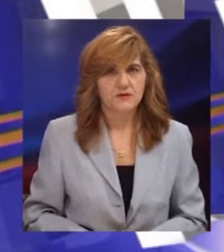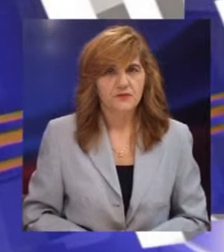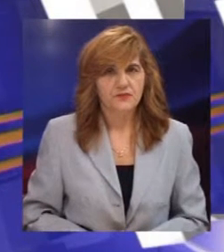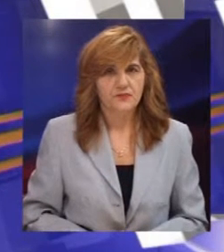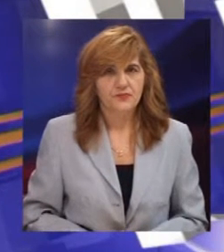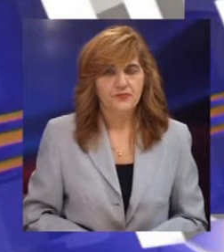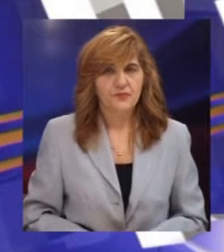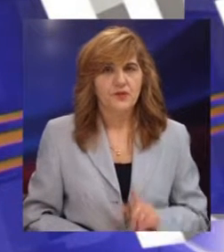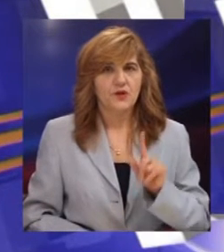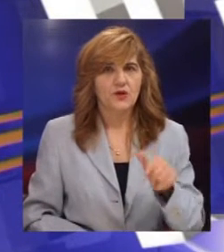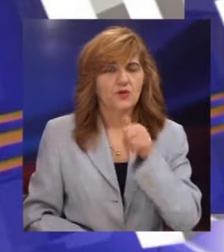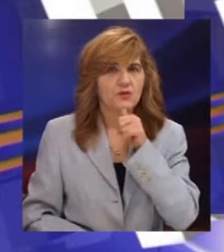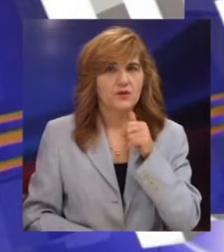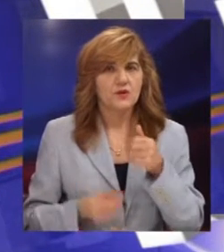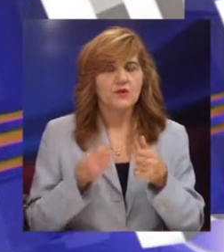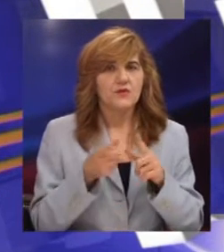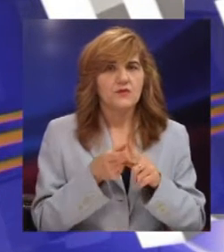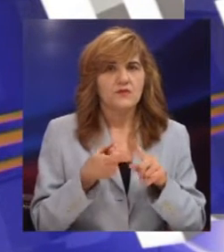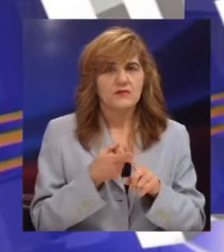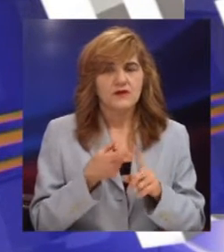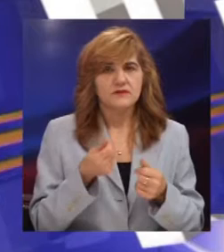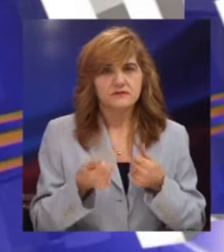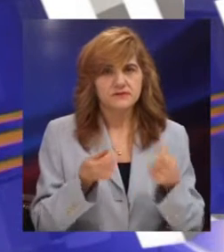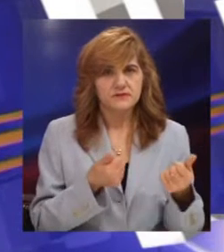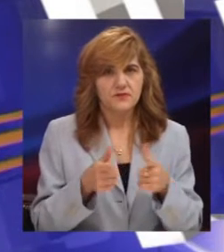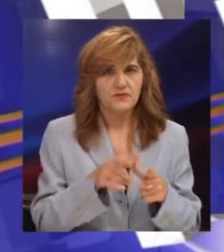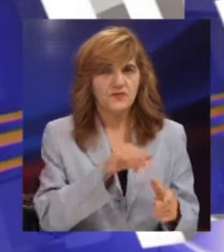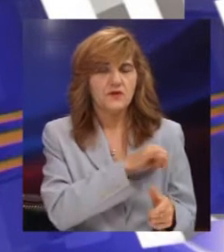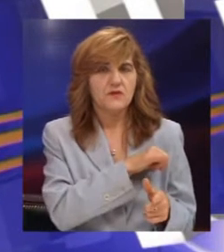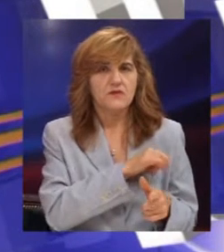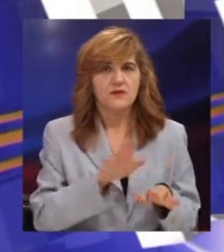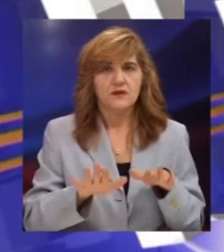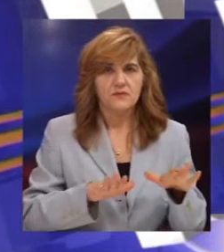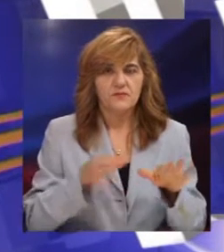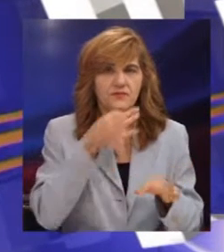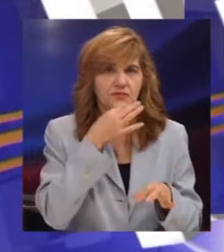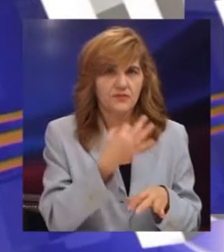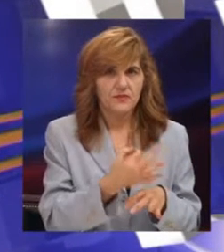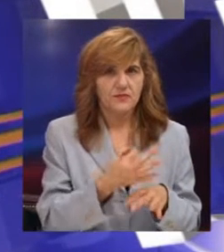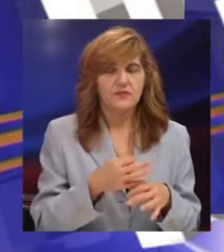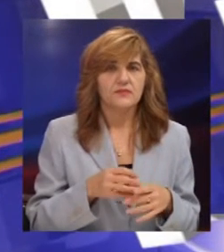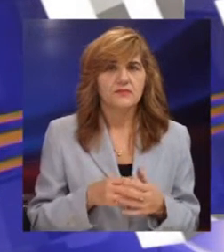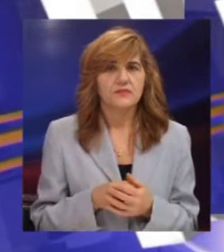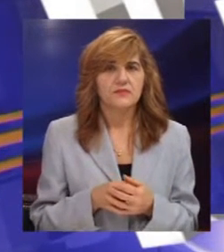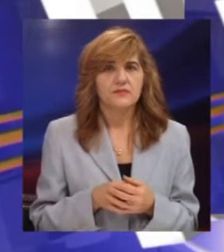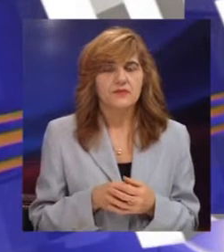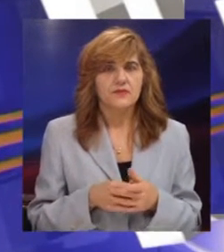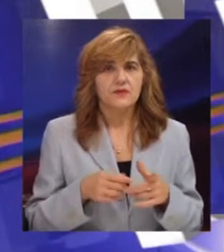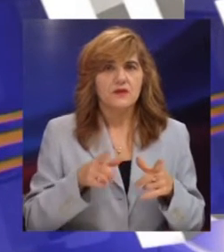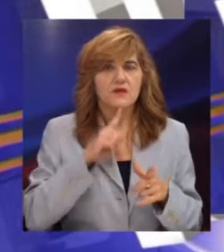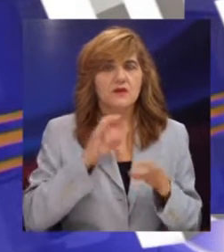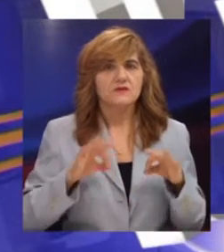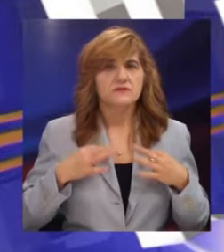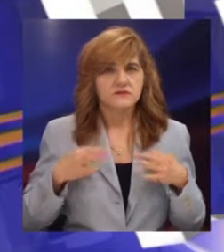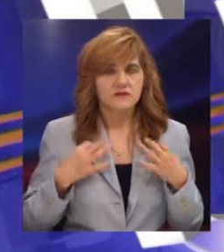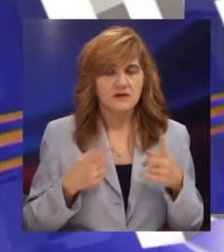ne popravi. U pitanju su finansijska sredstva koja se traže od pokrajine i od ministarstva koja je osnivač i